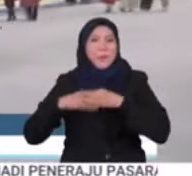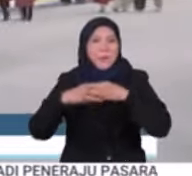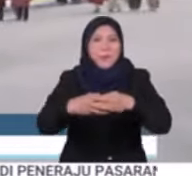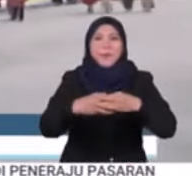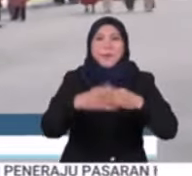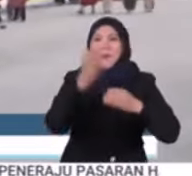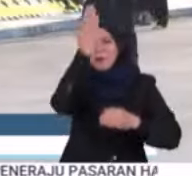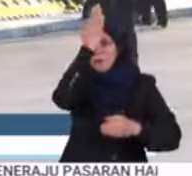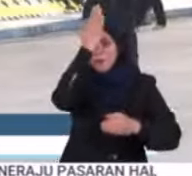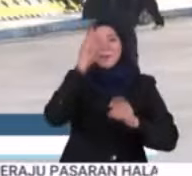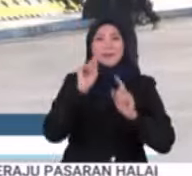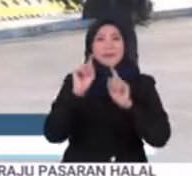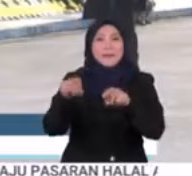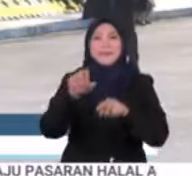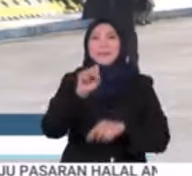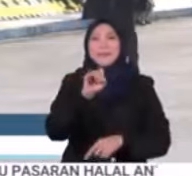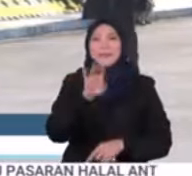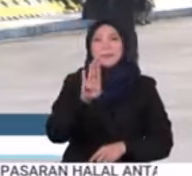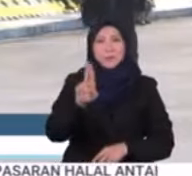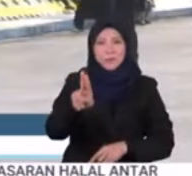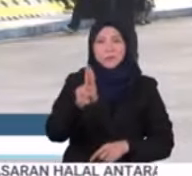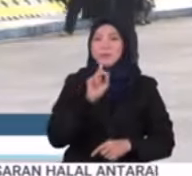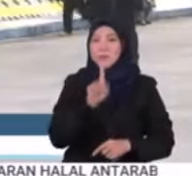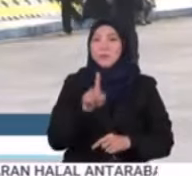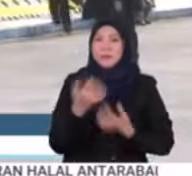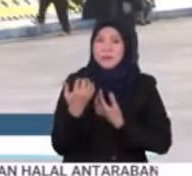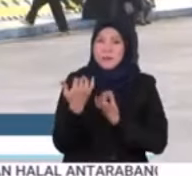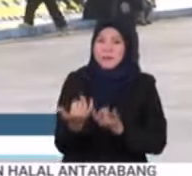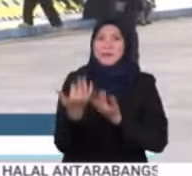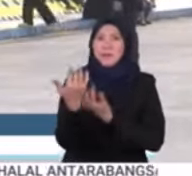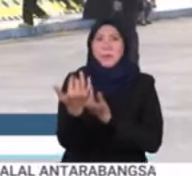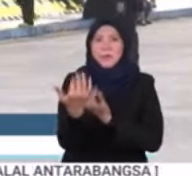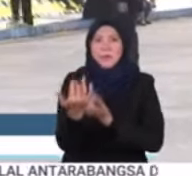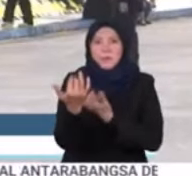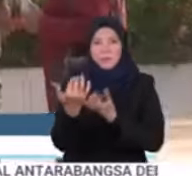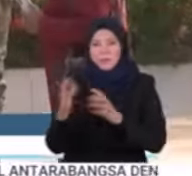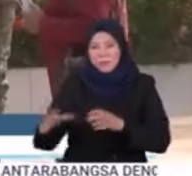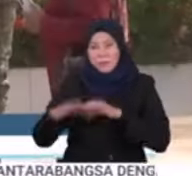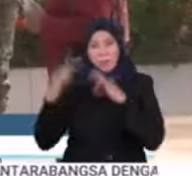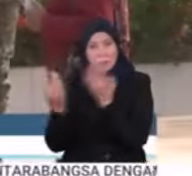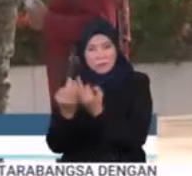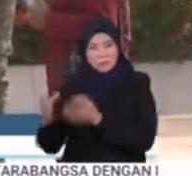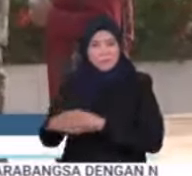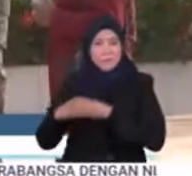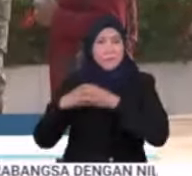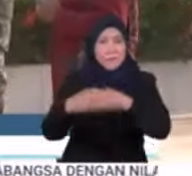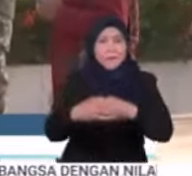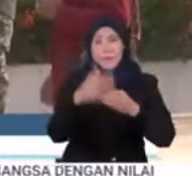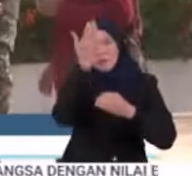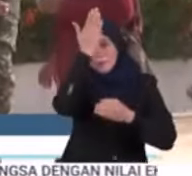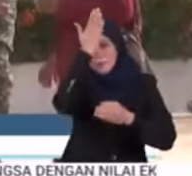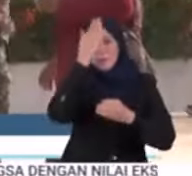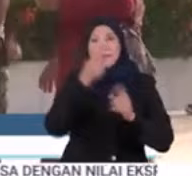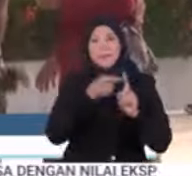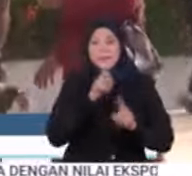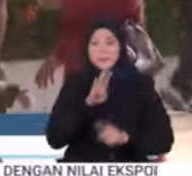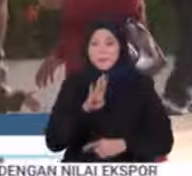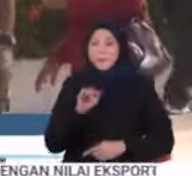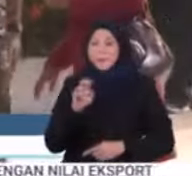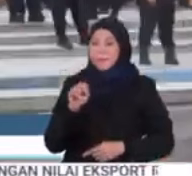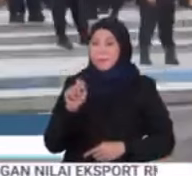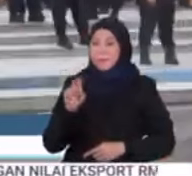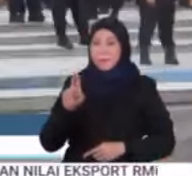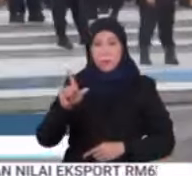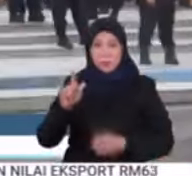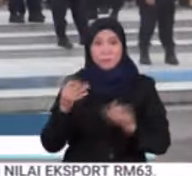kenali Borneo di sibuk dan ketika ini sebenarnya kami sedang menunggu keberangkatan tiba rombongan itu yang sedang bergerak dari bagian Bintulu ketika ini